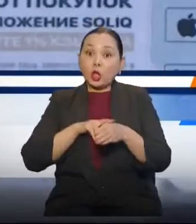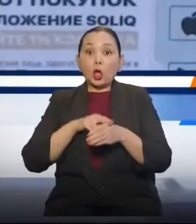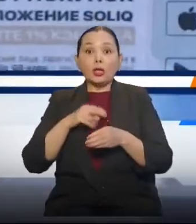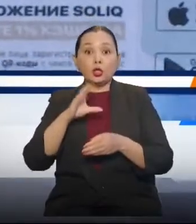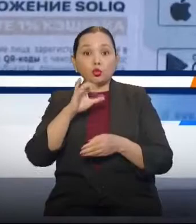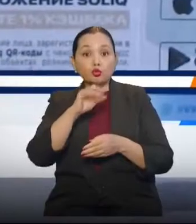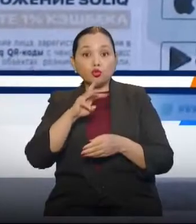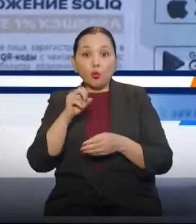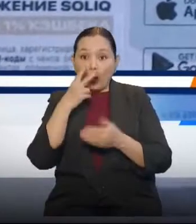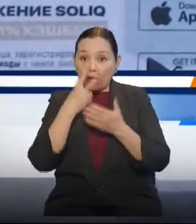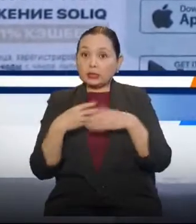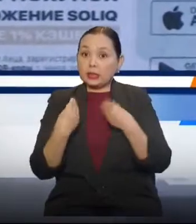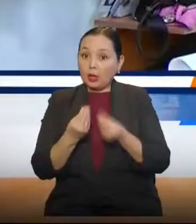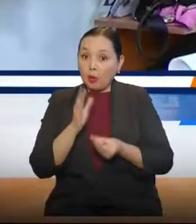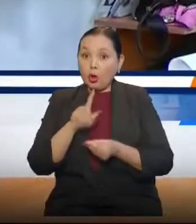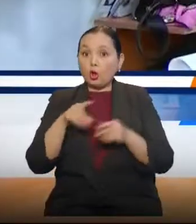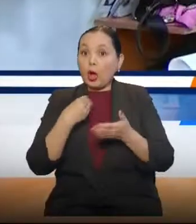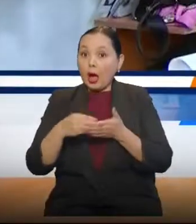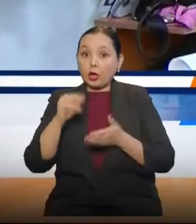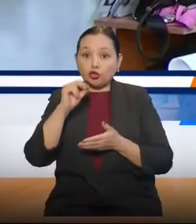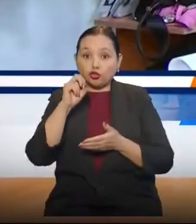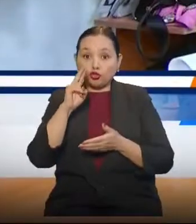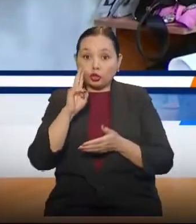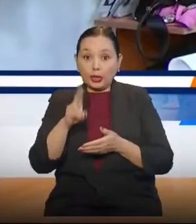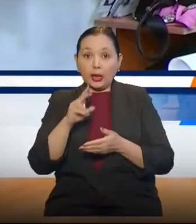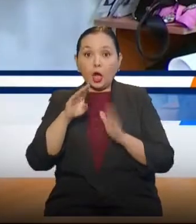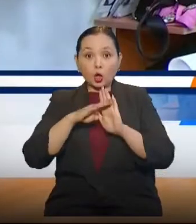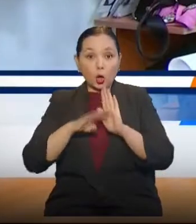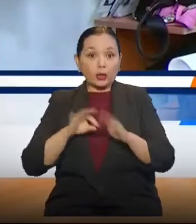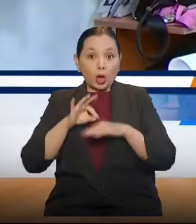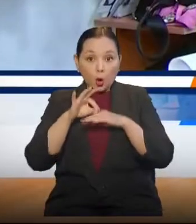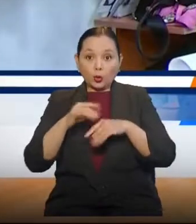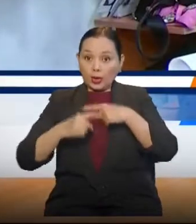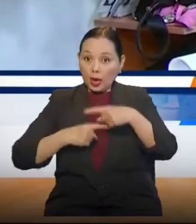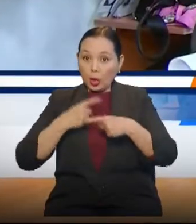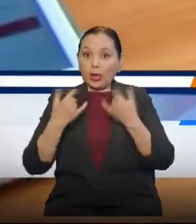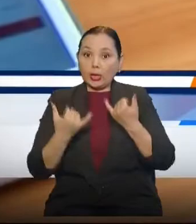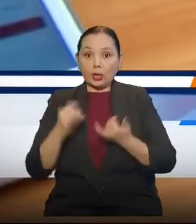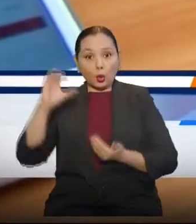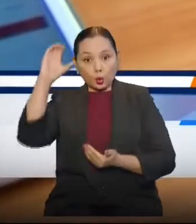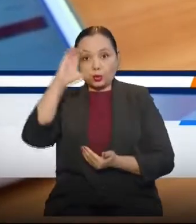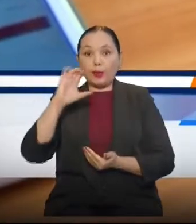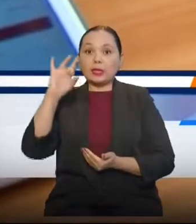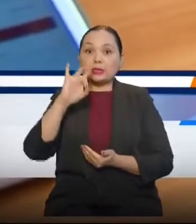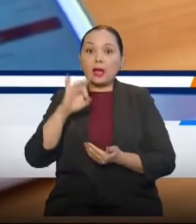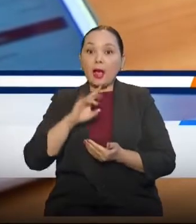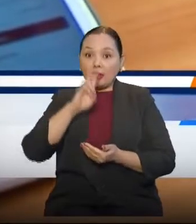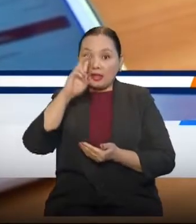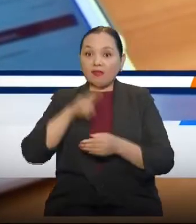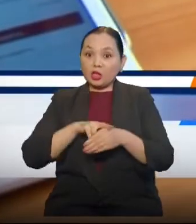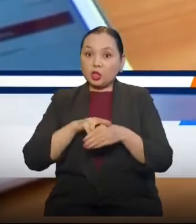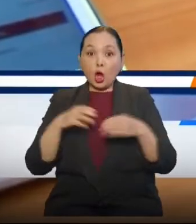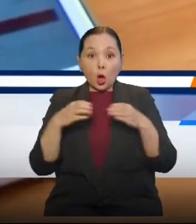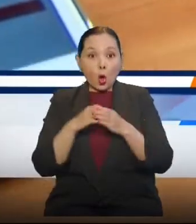va summasi aks etgan bo'ladi. Ushbu xarid chekini mobil ilovada ro'yxatdan o'tkazish orqali endilikda O'zbekiston Respublikasi Davlat soliq